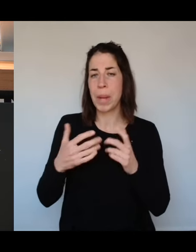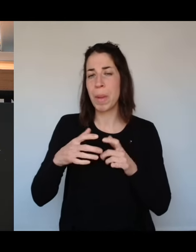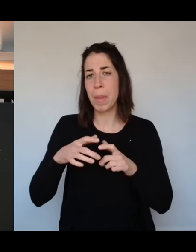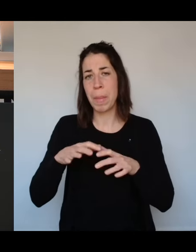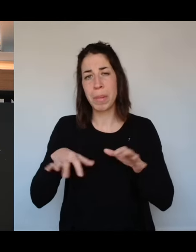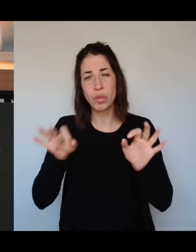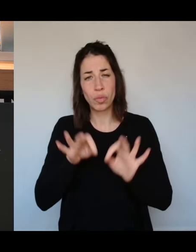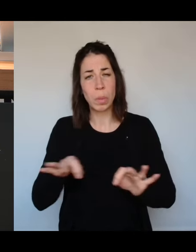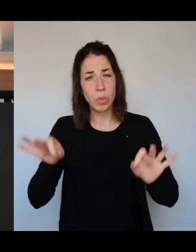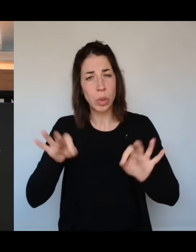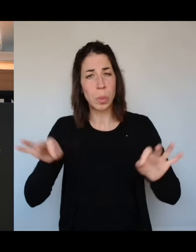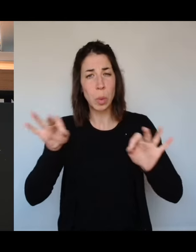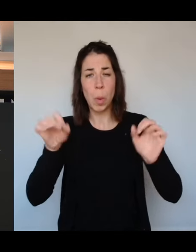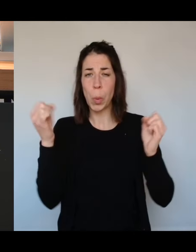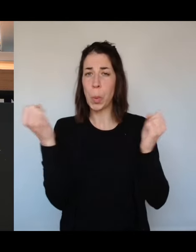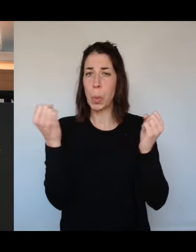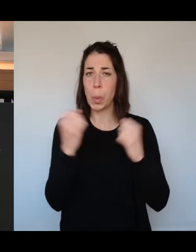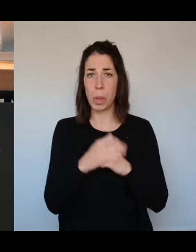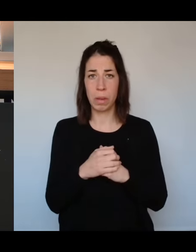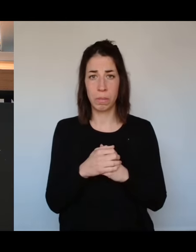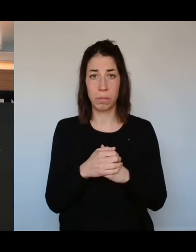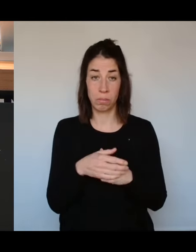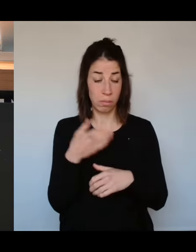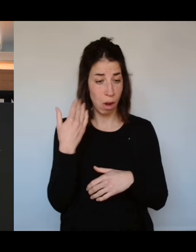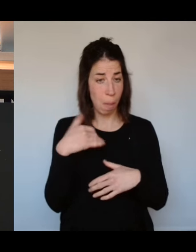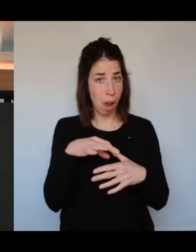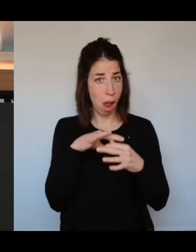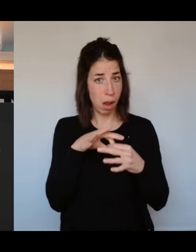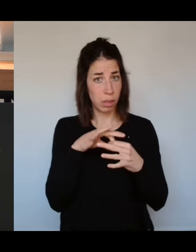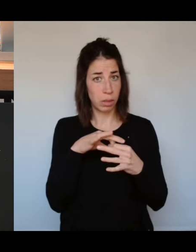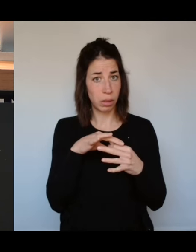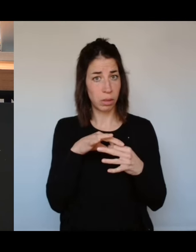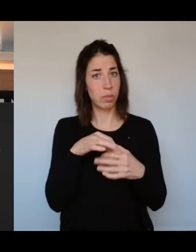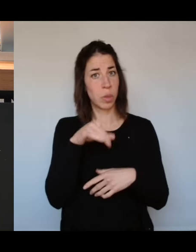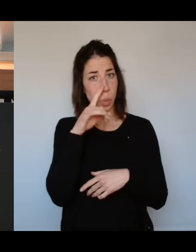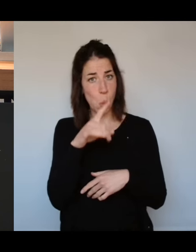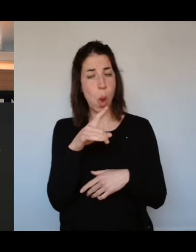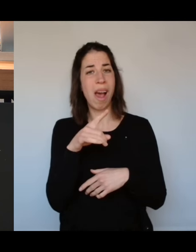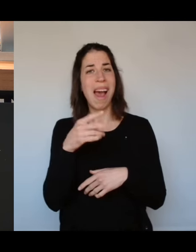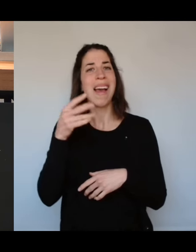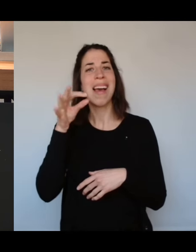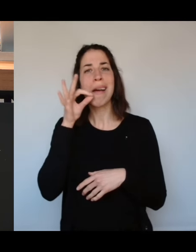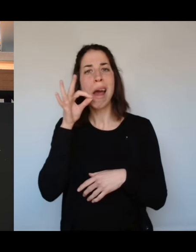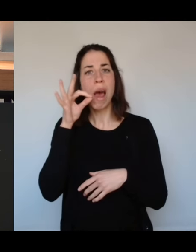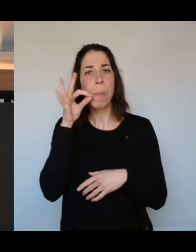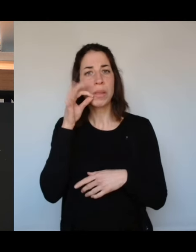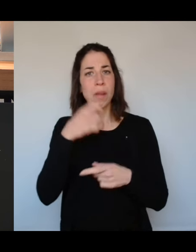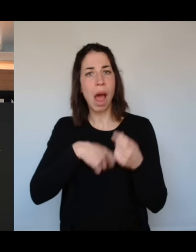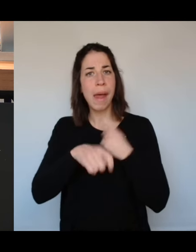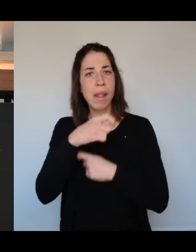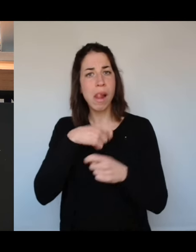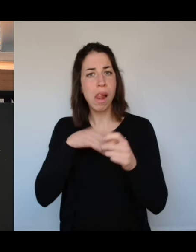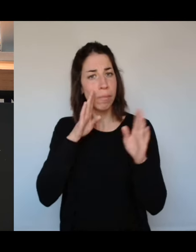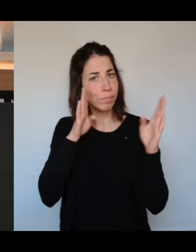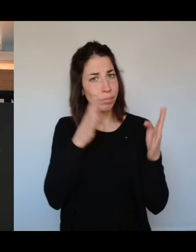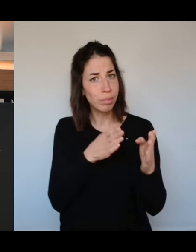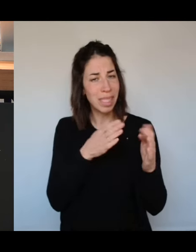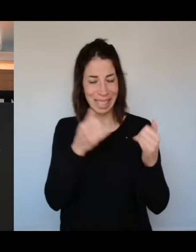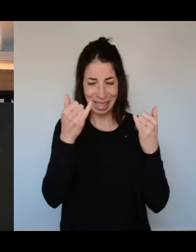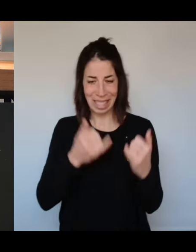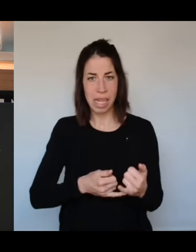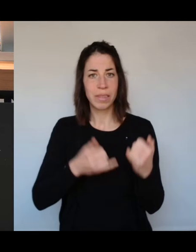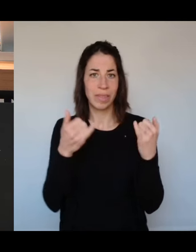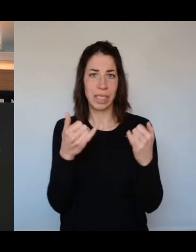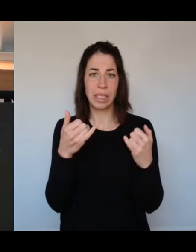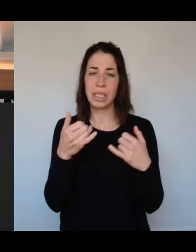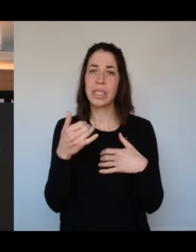nur um Cannabishandel, werden inzwischen alle Arten von Rauschgift gehandelt. LSD, Kokain,